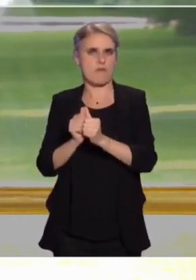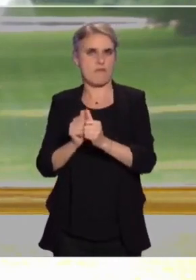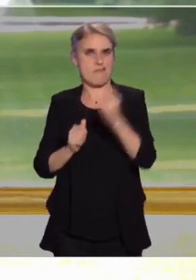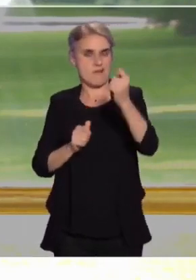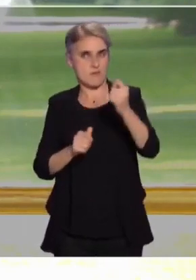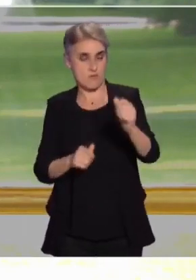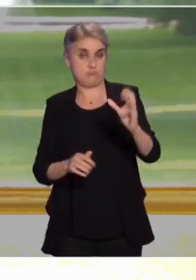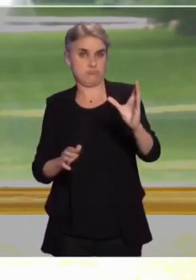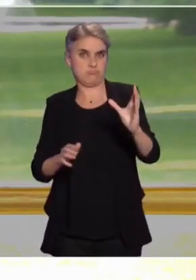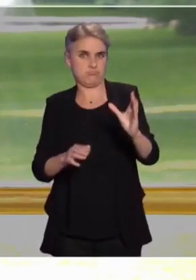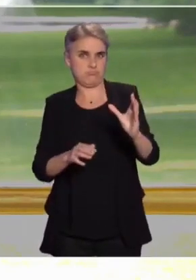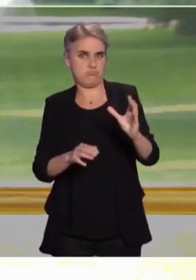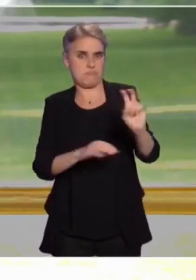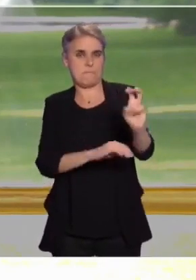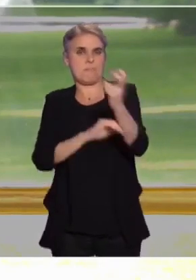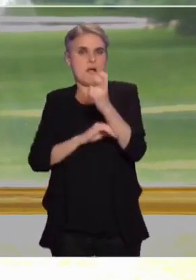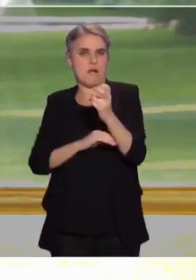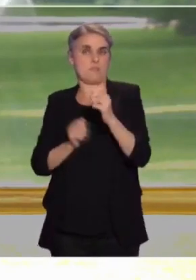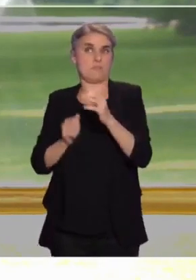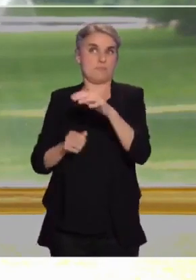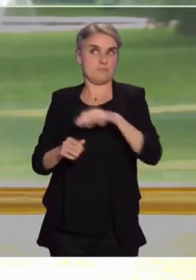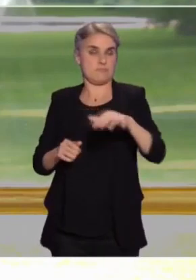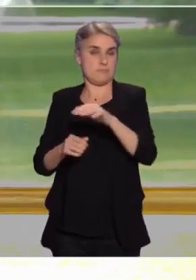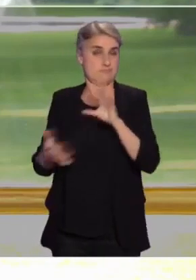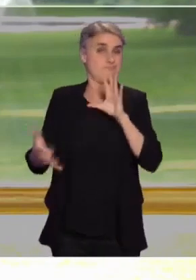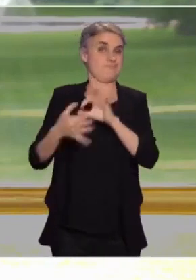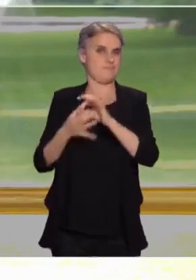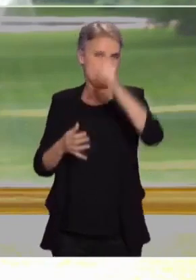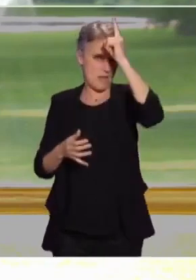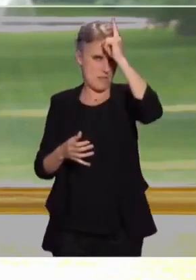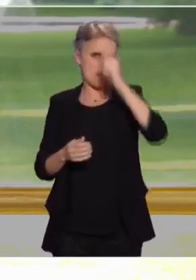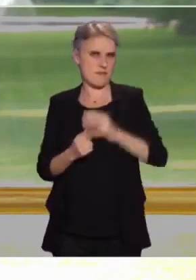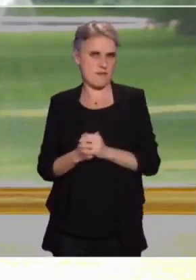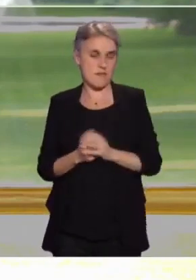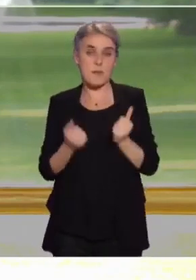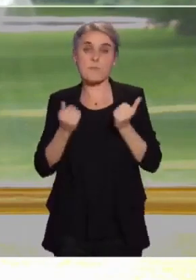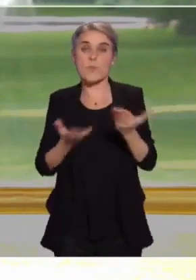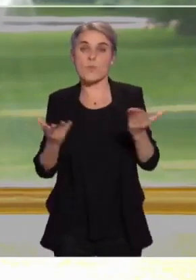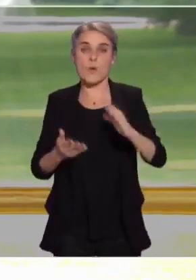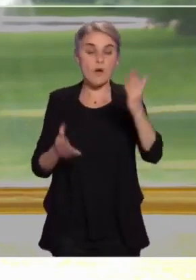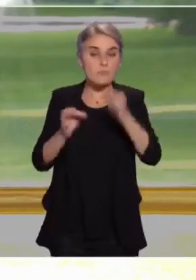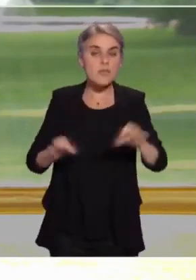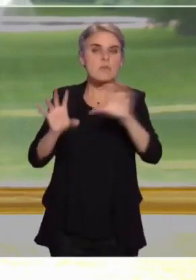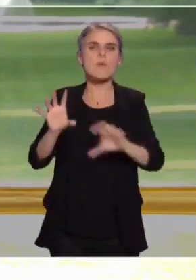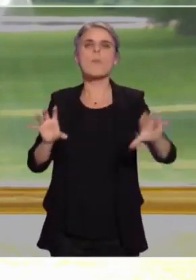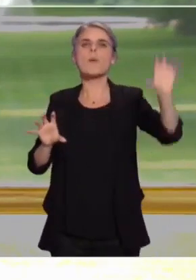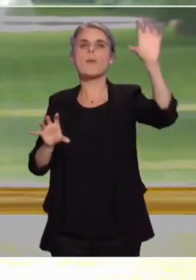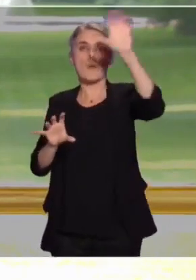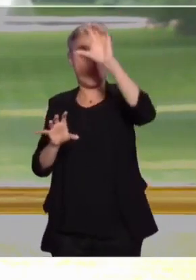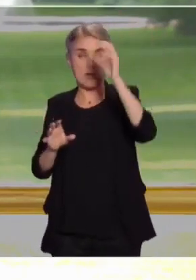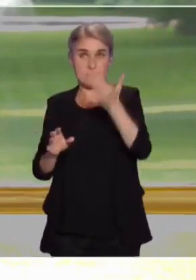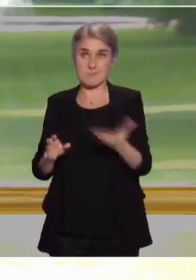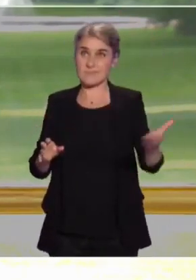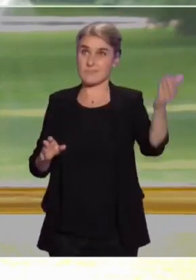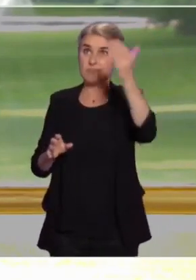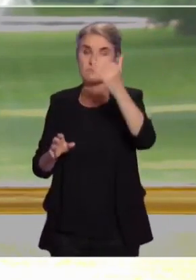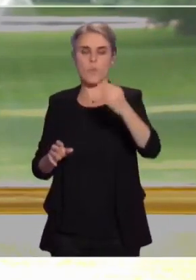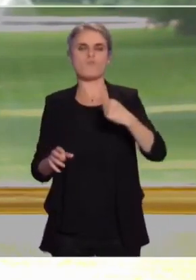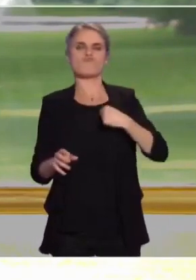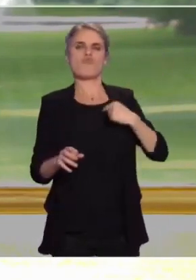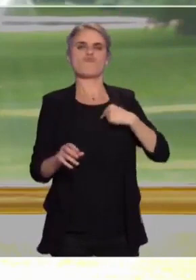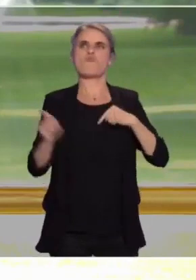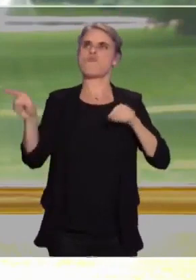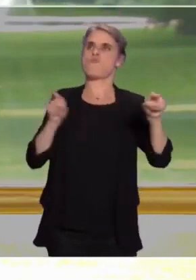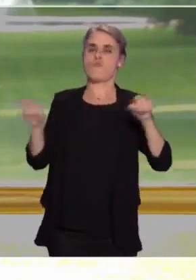avec la chancelière d'allemagne nous proposons aux autres états européens de dire nous plutôt qu'une addition